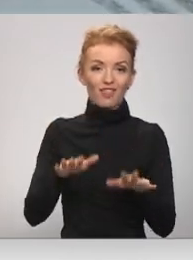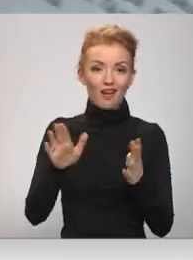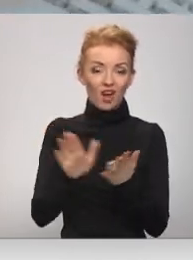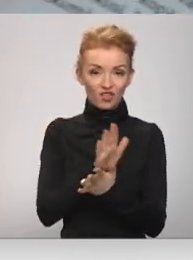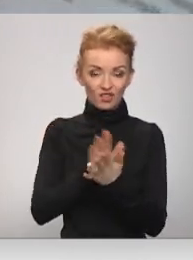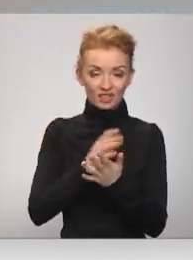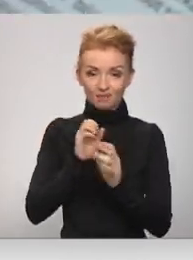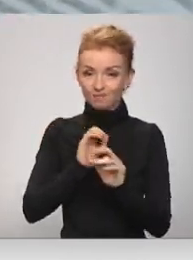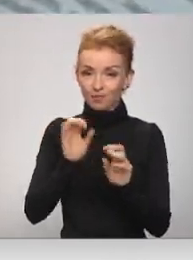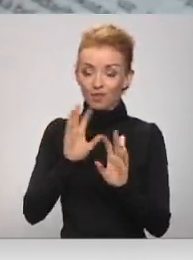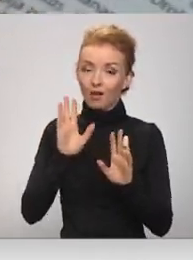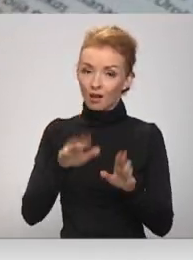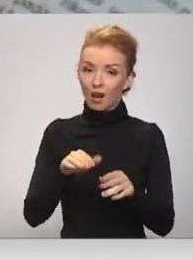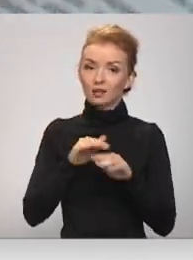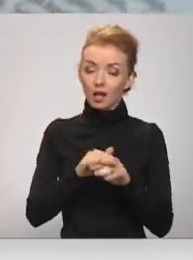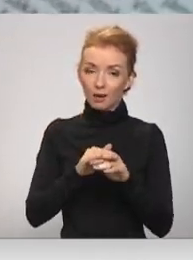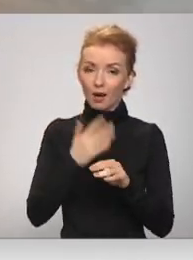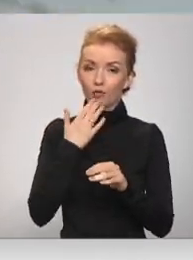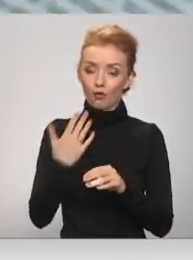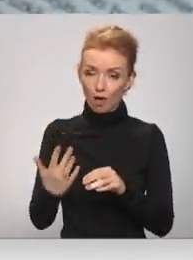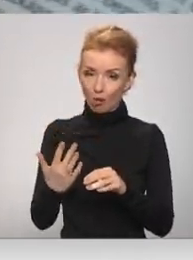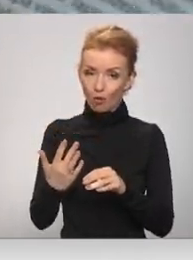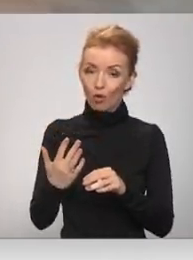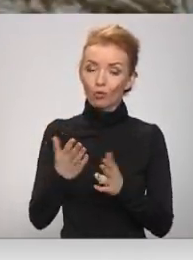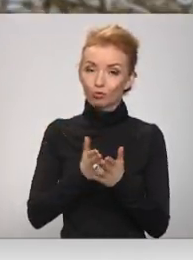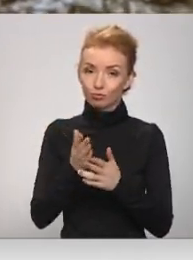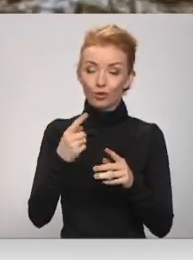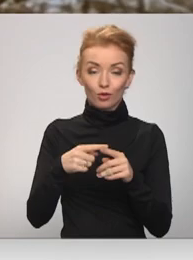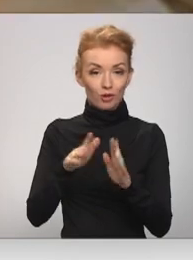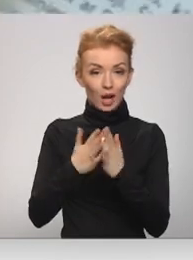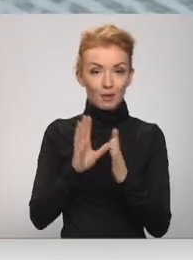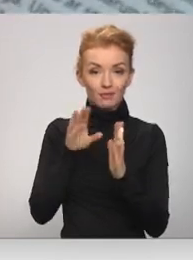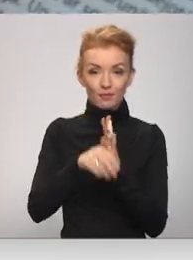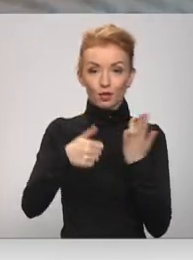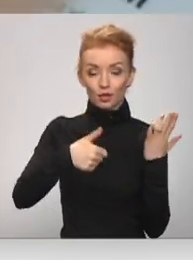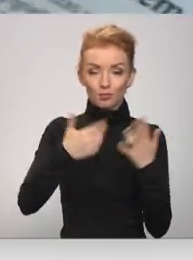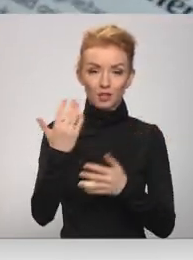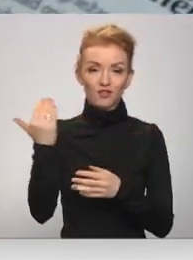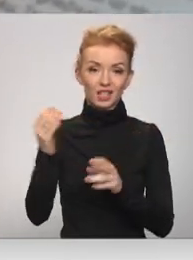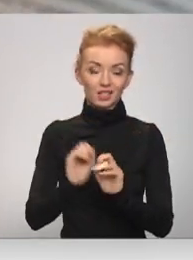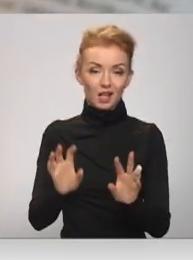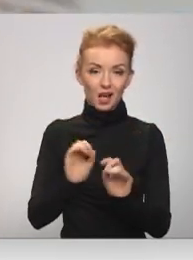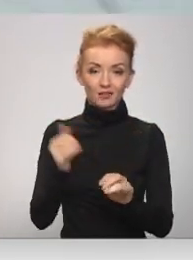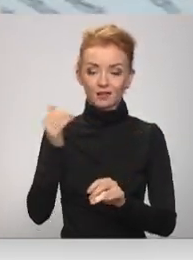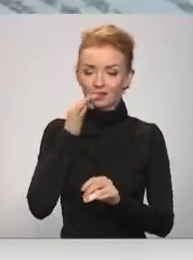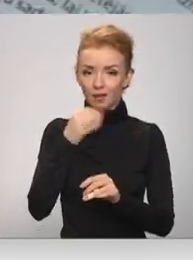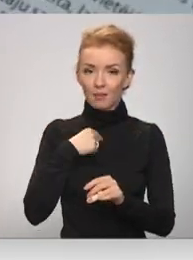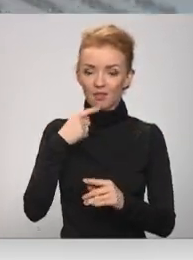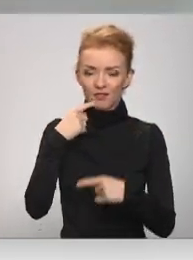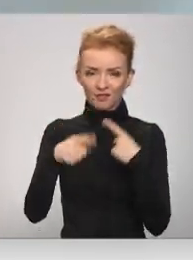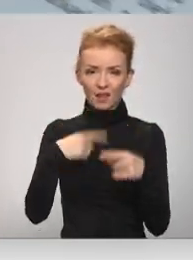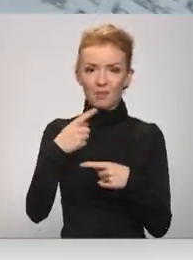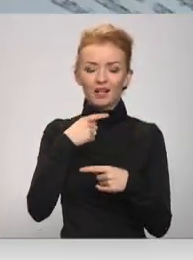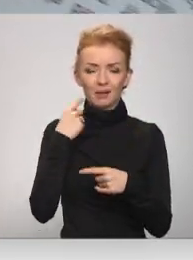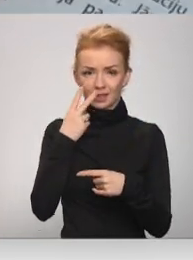avīzē, lai godā turētu valodas izloksni. Šai grāmatā iekļauti 65 viņas stāsti. Man vienmēr gribas